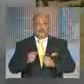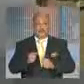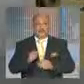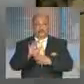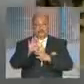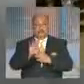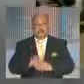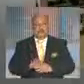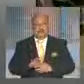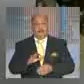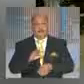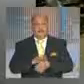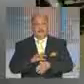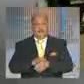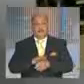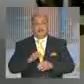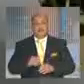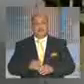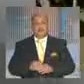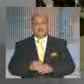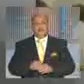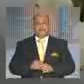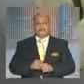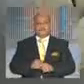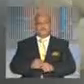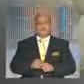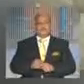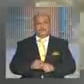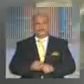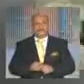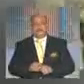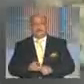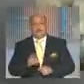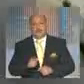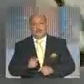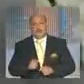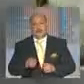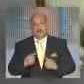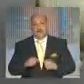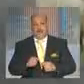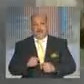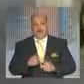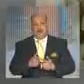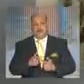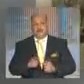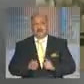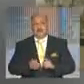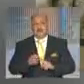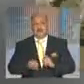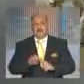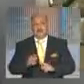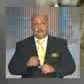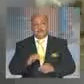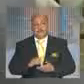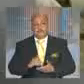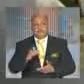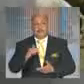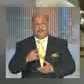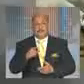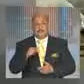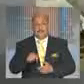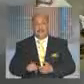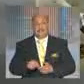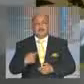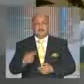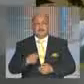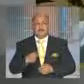بأعراض وخطورة هذا المرض ولتلقيح قطعان الماشية في إجراءات وقائية بالرغم من عدم تسجيل إصابات في